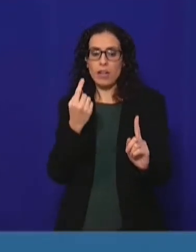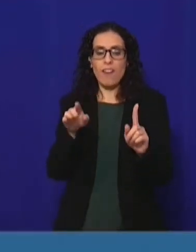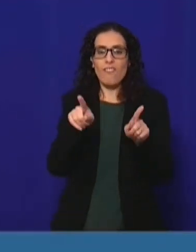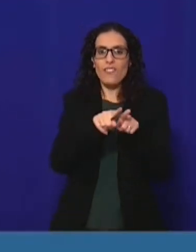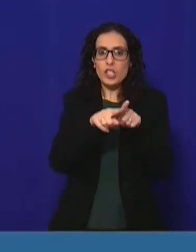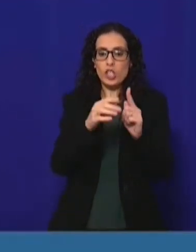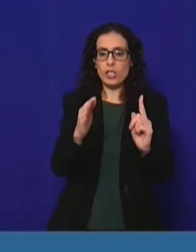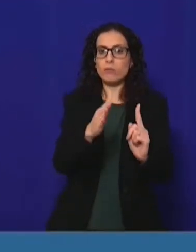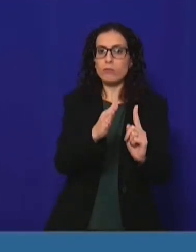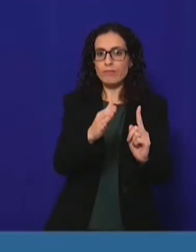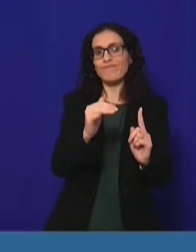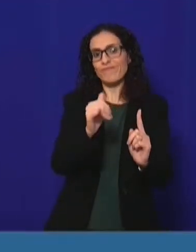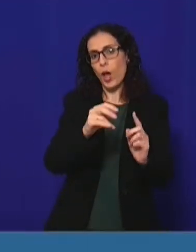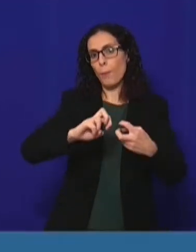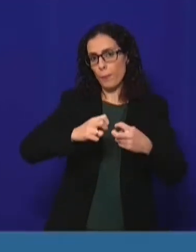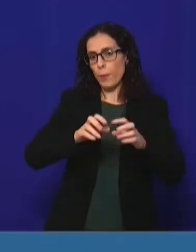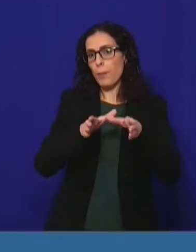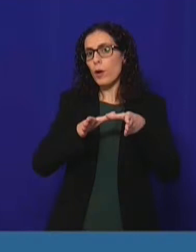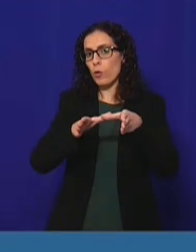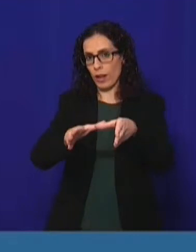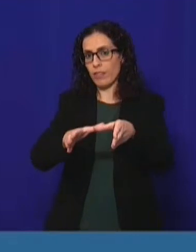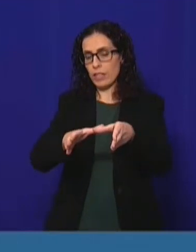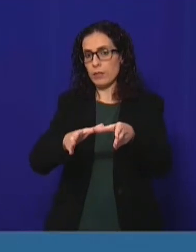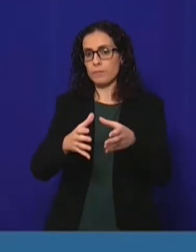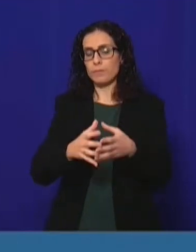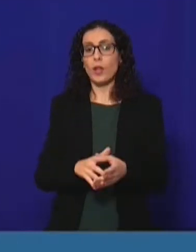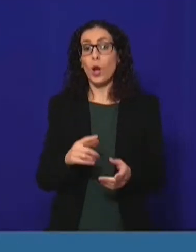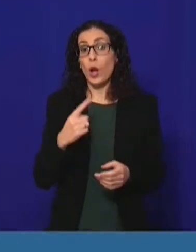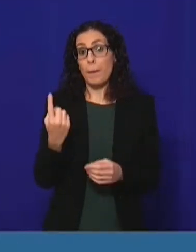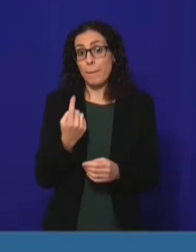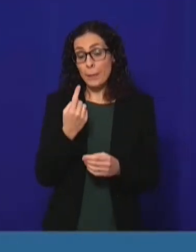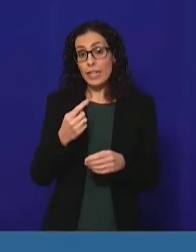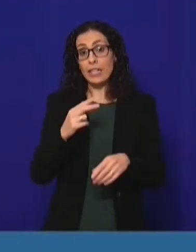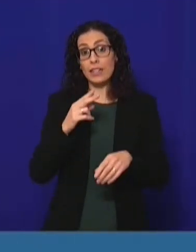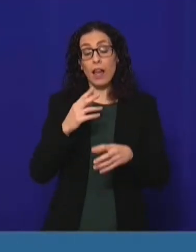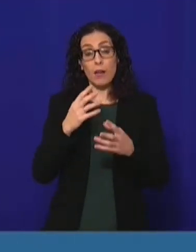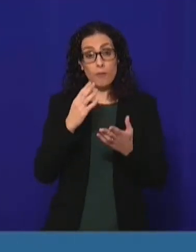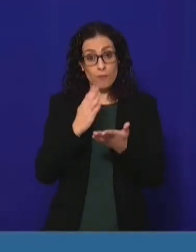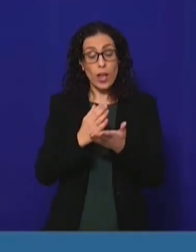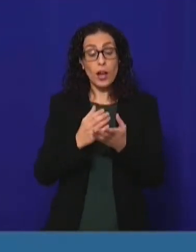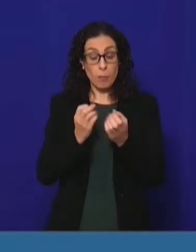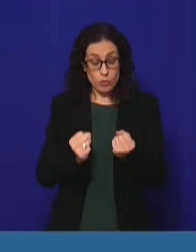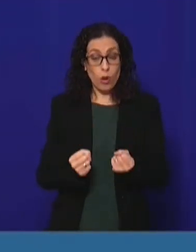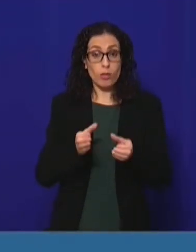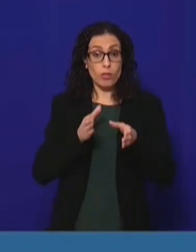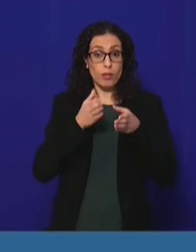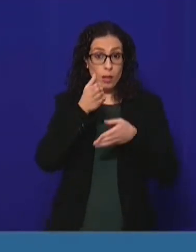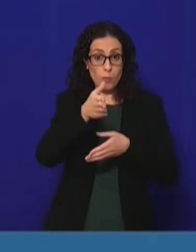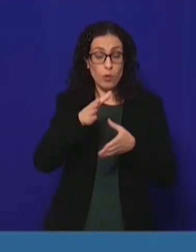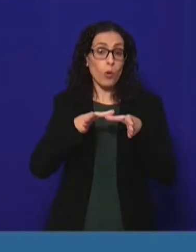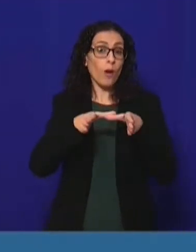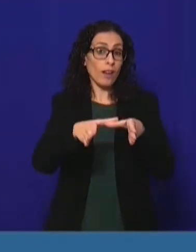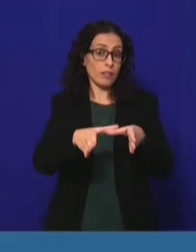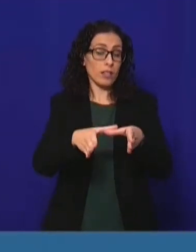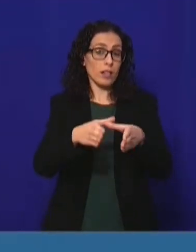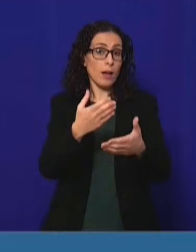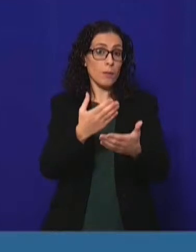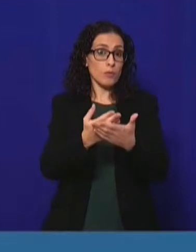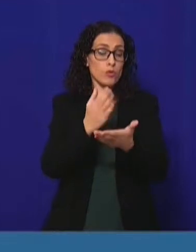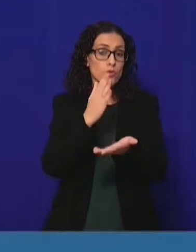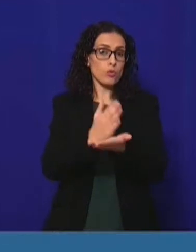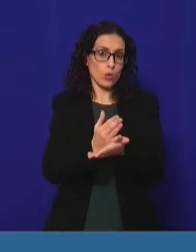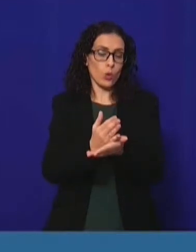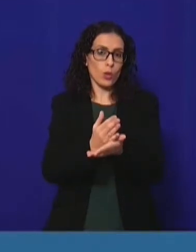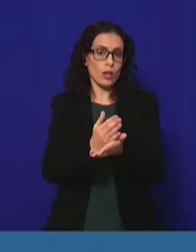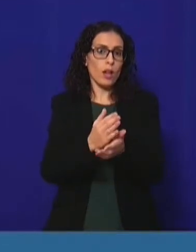nikkomunikaw magħkom u anka ikunu biss dawk it-tfal li vera għandhom bżonn imorru f'kwarantina biex inti hemmhekk ikun sar kollu dan abbażi